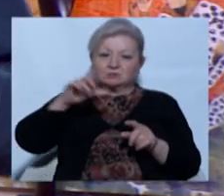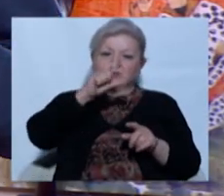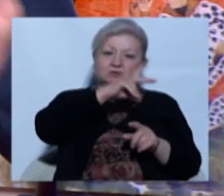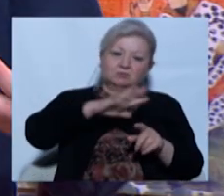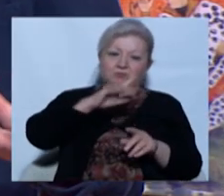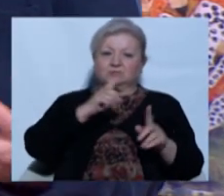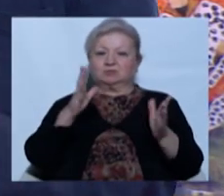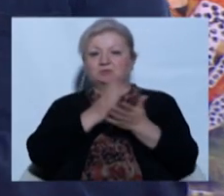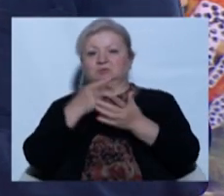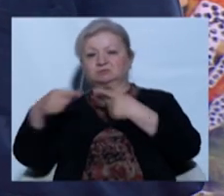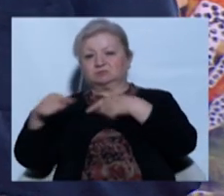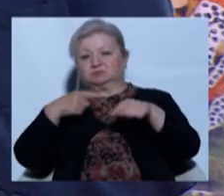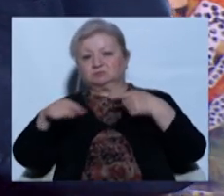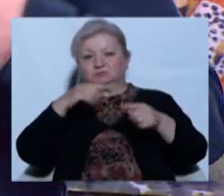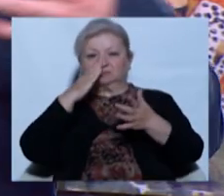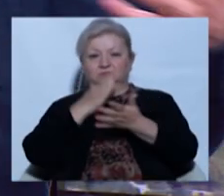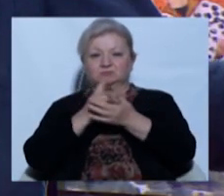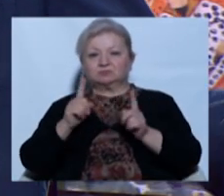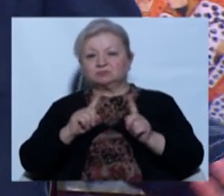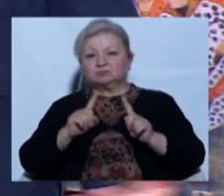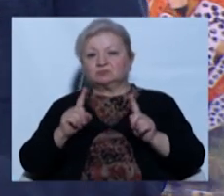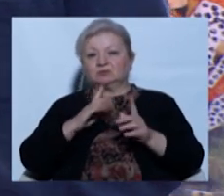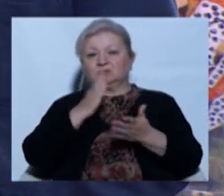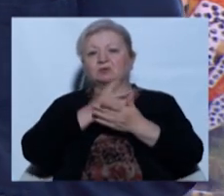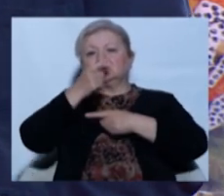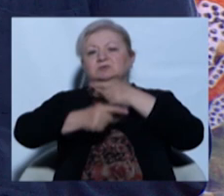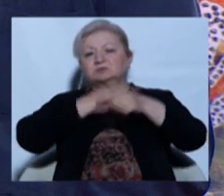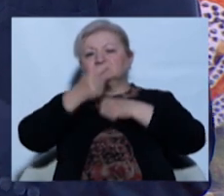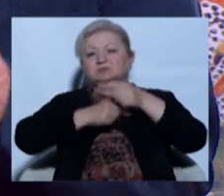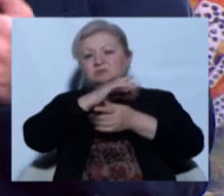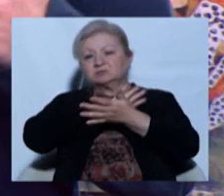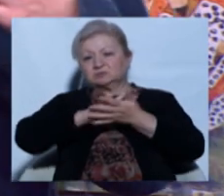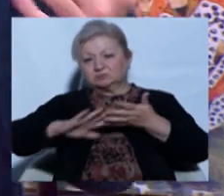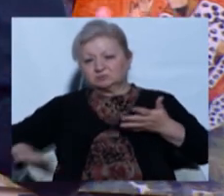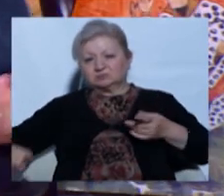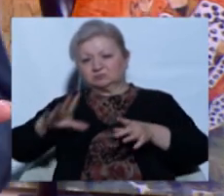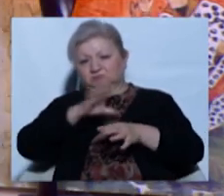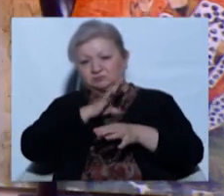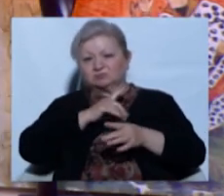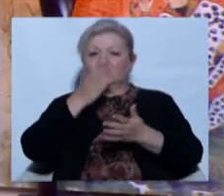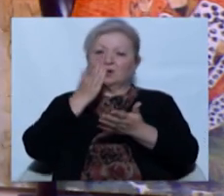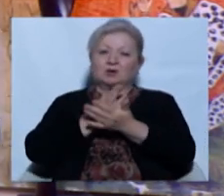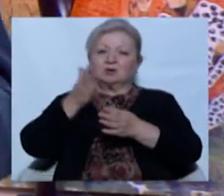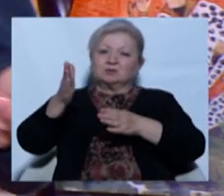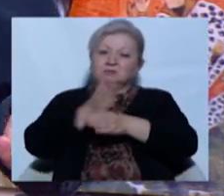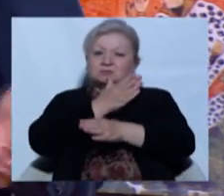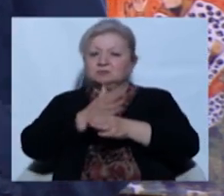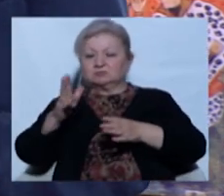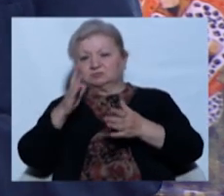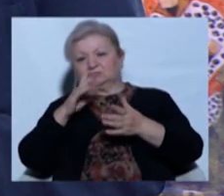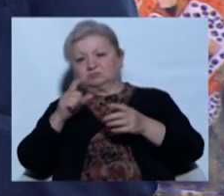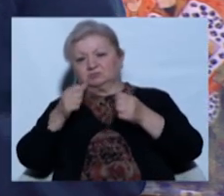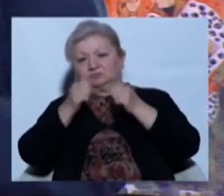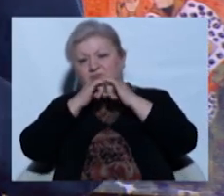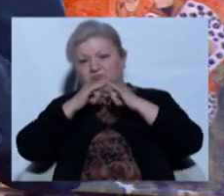დიდი სხვაობები არის, რომელიც საუკუნეების განმავლობაში ჩამოყალიბდა და რაღაც ცალ-ცალკე სივრცეთ განვითარდა მოკლედ